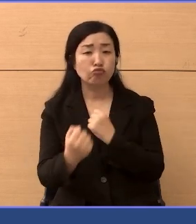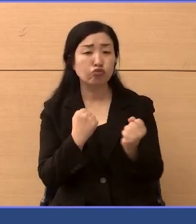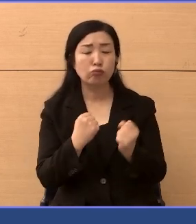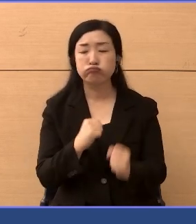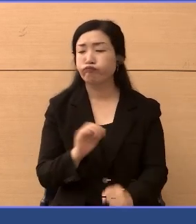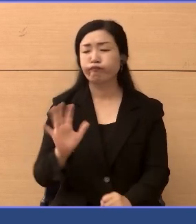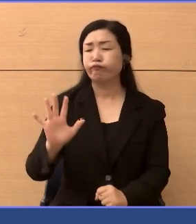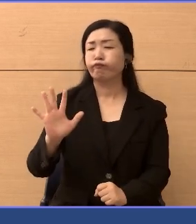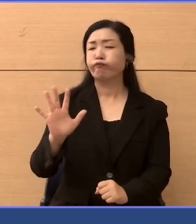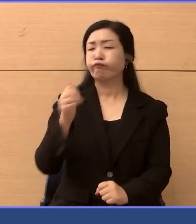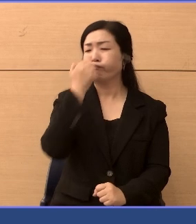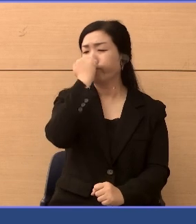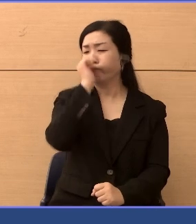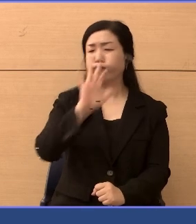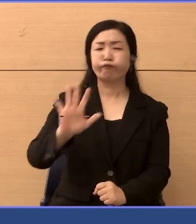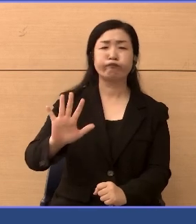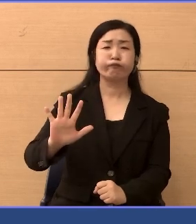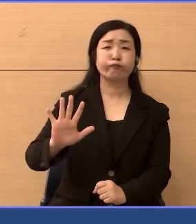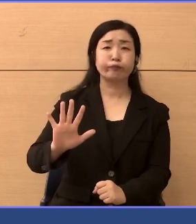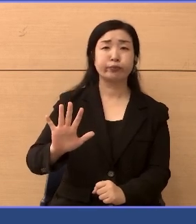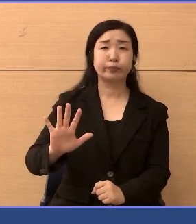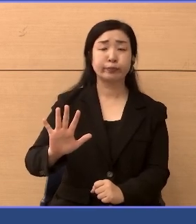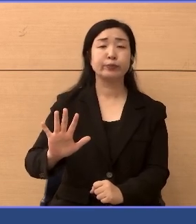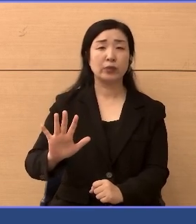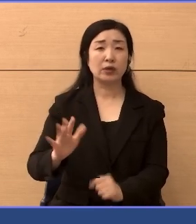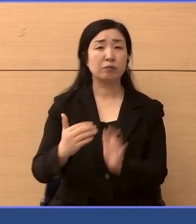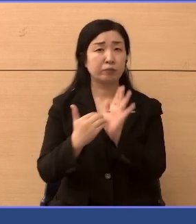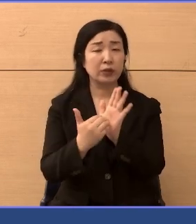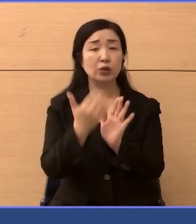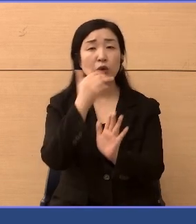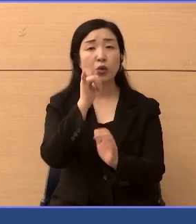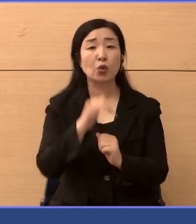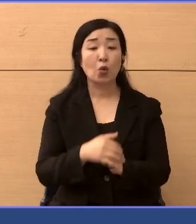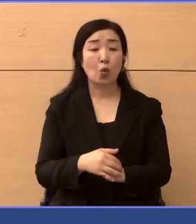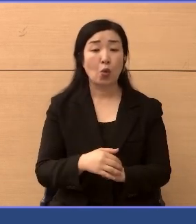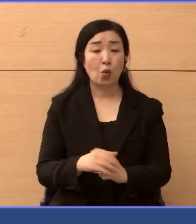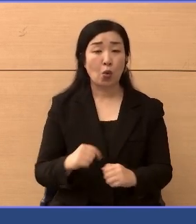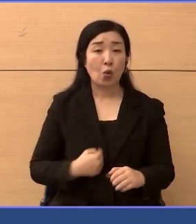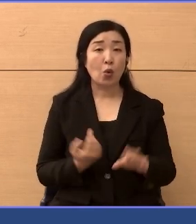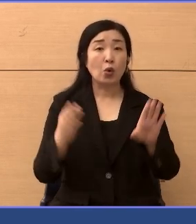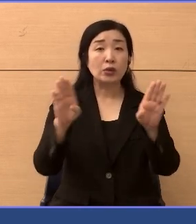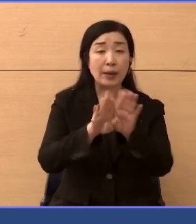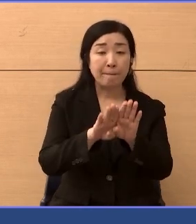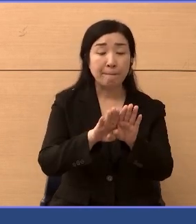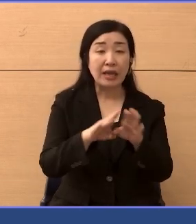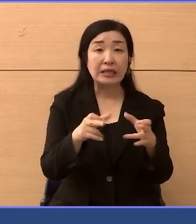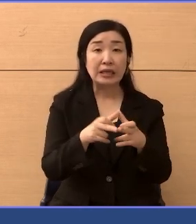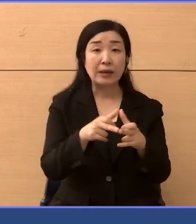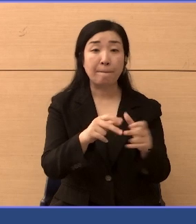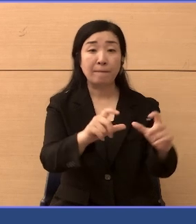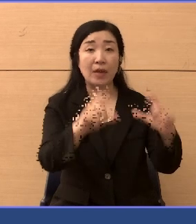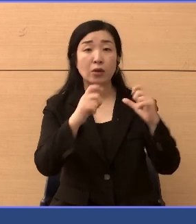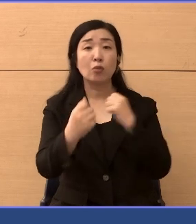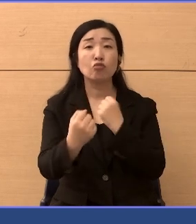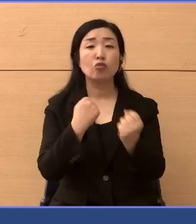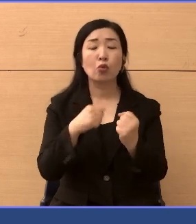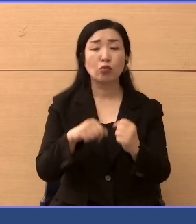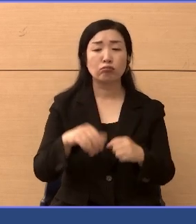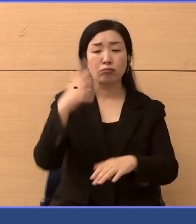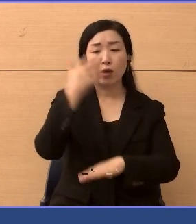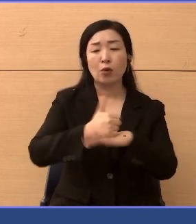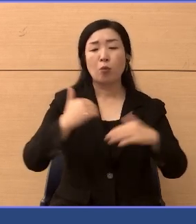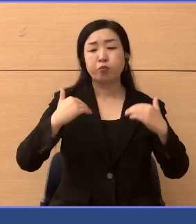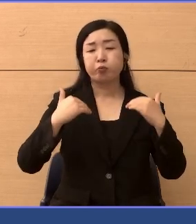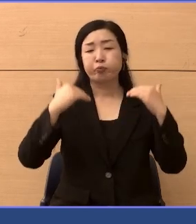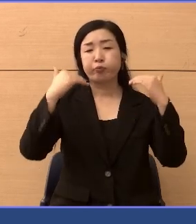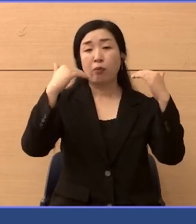특히나 autistic traits themselves. They may 자폐증의 believe 어떤 속성을 that 가진 the 그런 child will grow 경우에 out of their difficulties 아이가 크면서